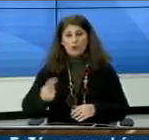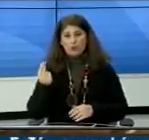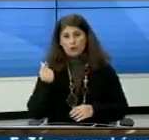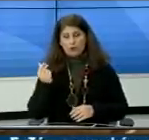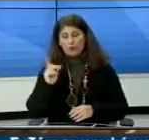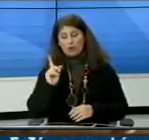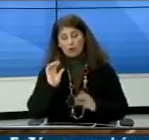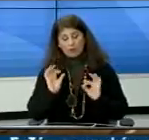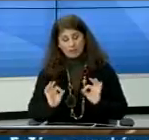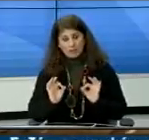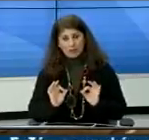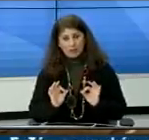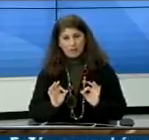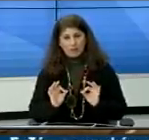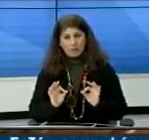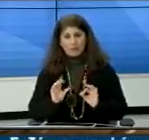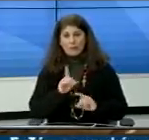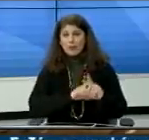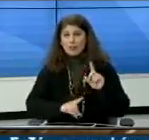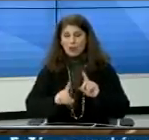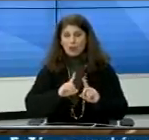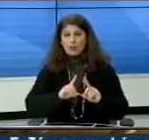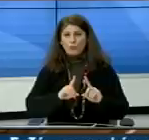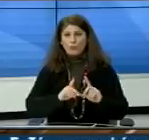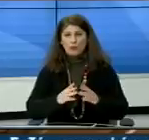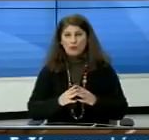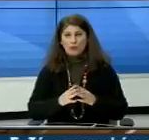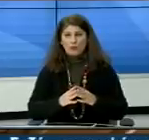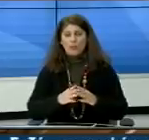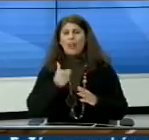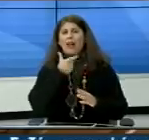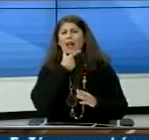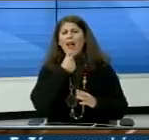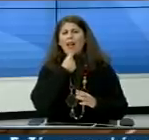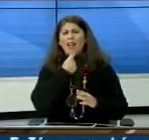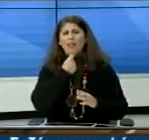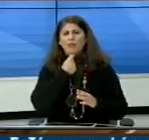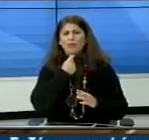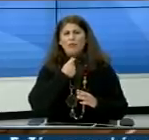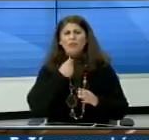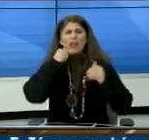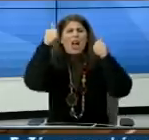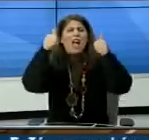όχι προφανώς για όσους εκτοξεύουν εύκολες και ανέξοδες